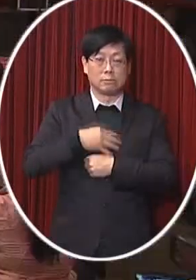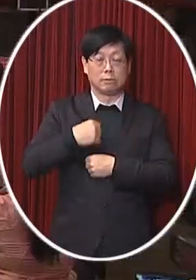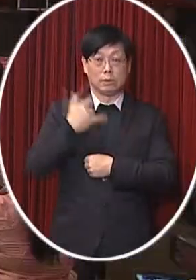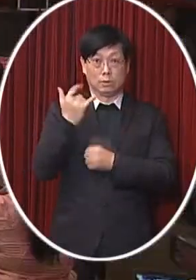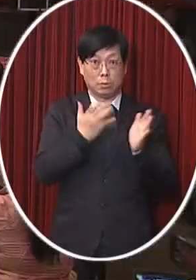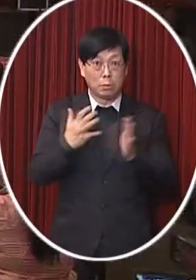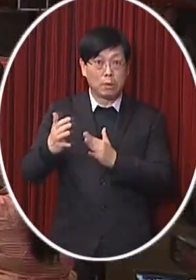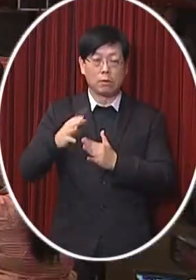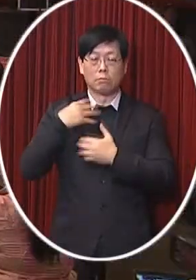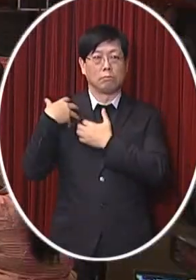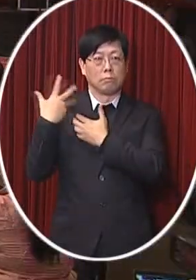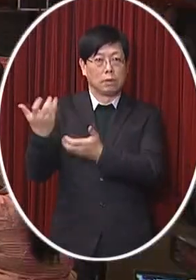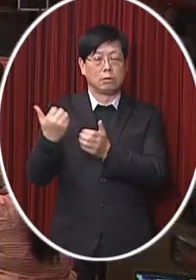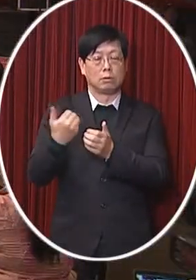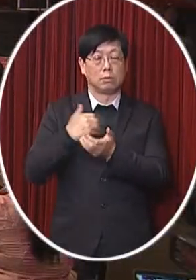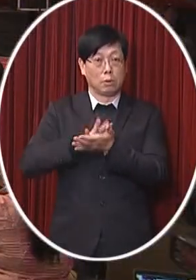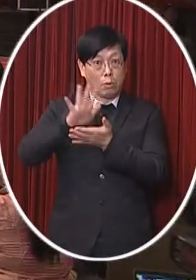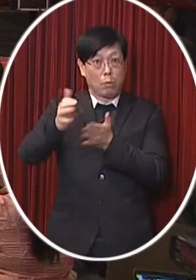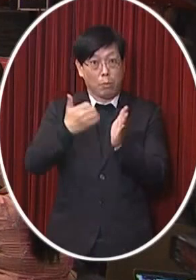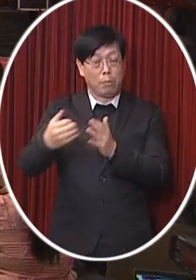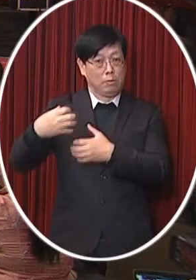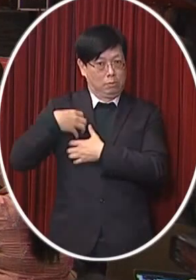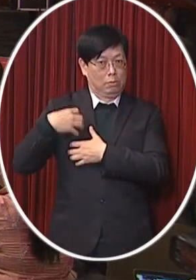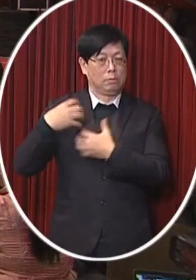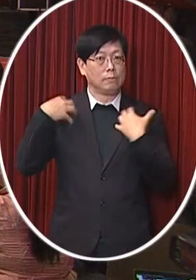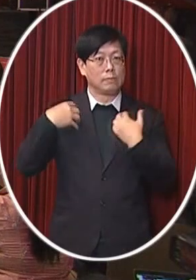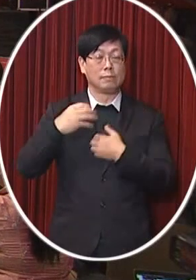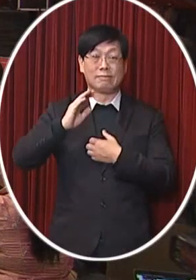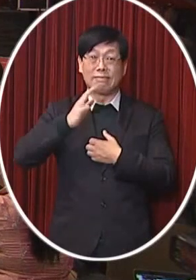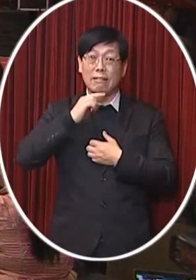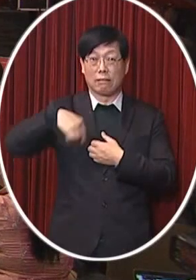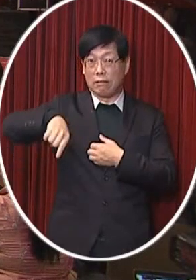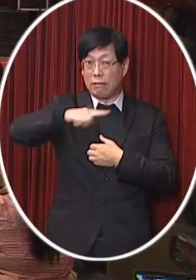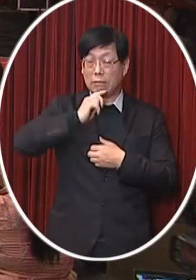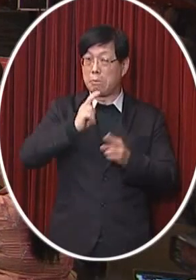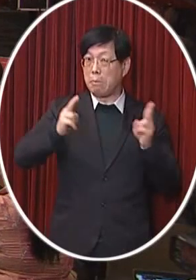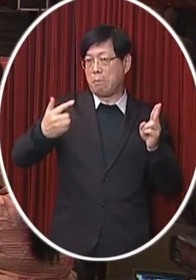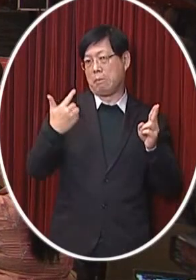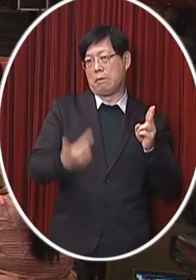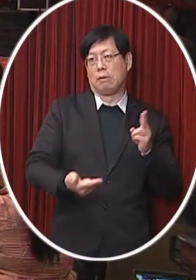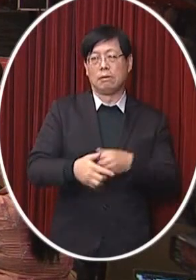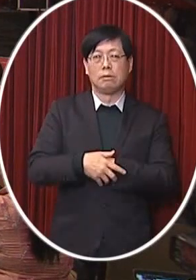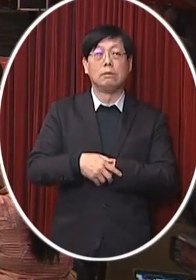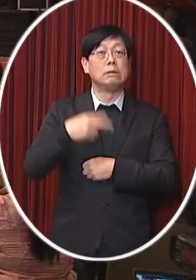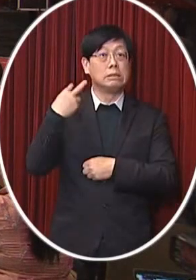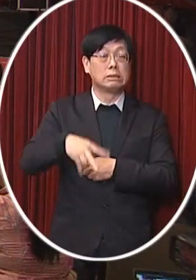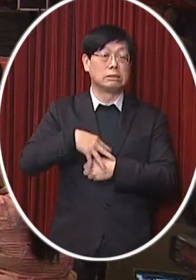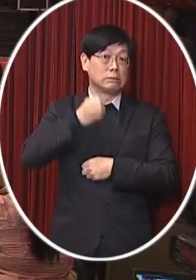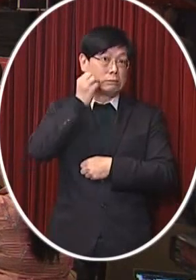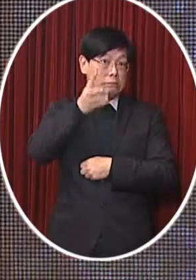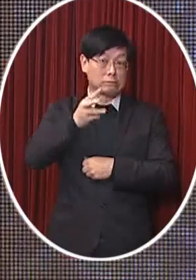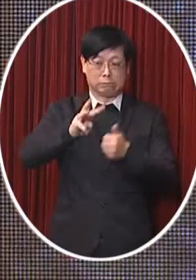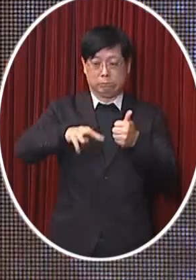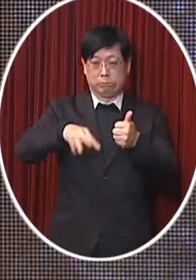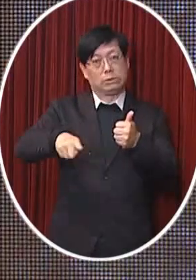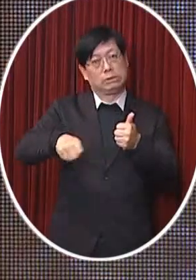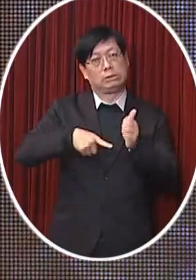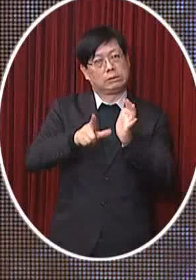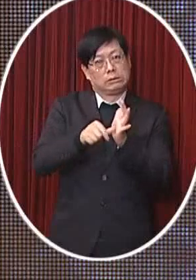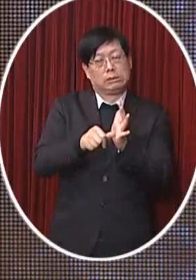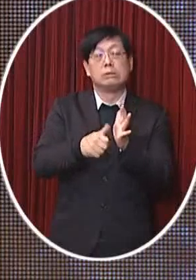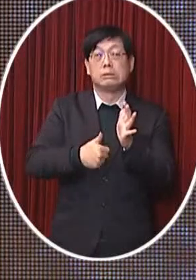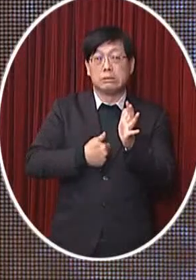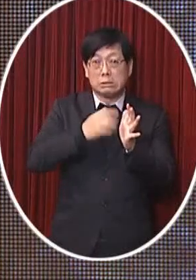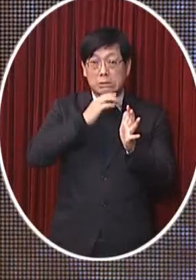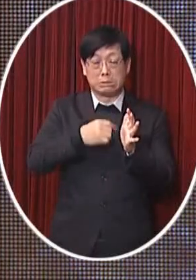备部队是由后备军人动员编成，但后备军人动员的速度较慢，而且4个月军事训练役